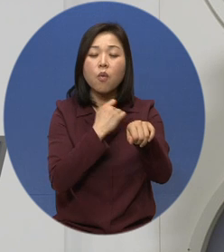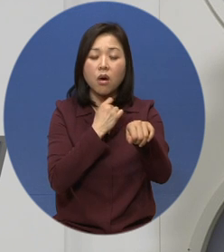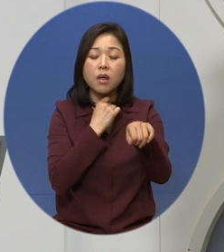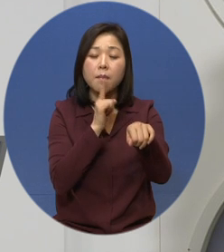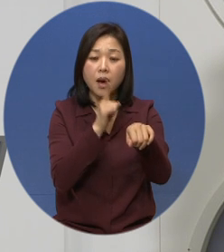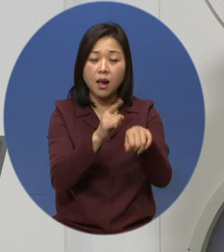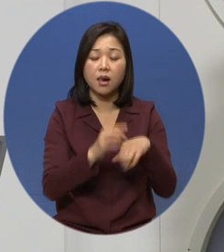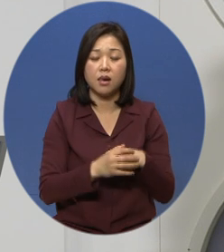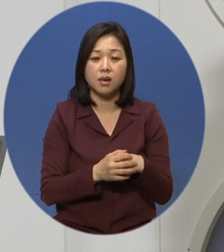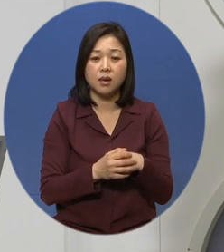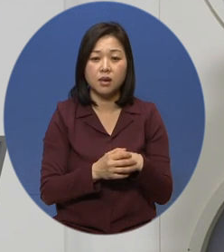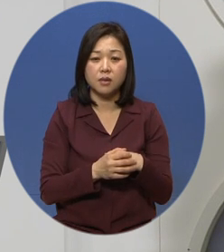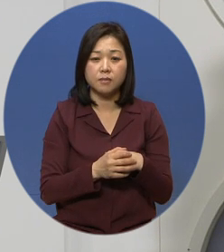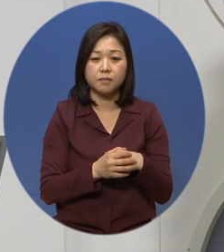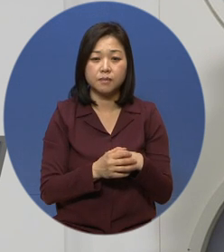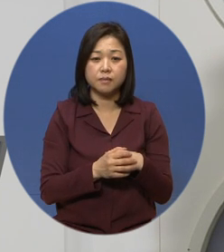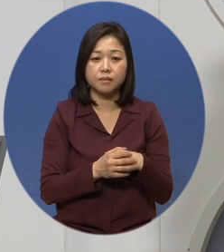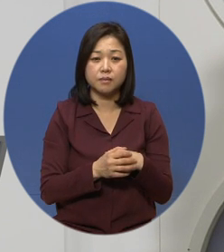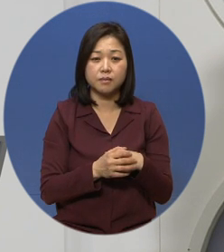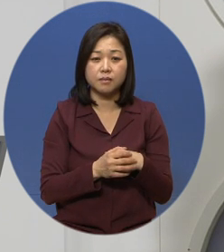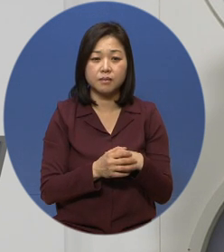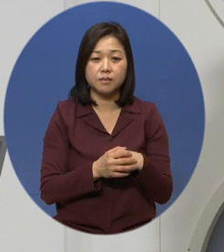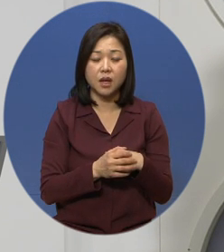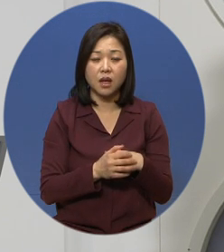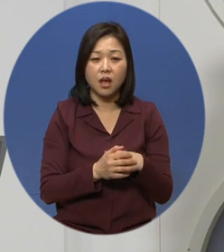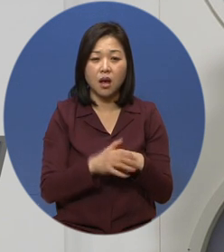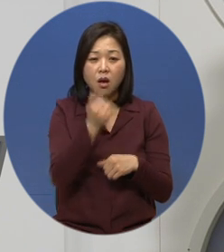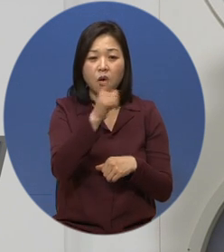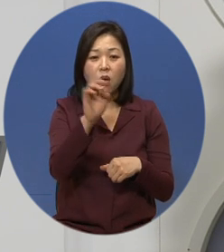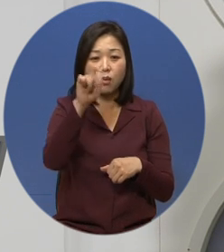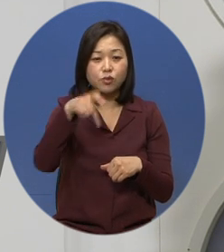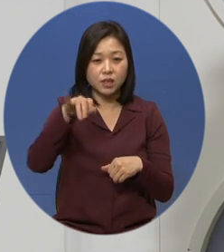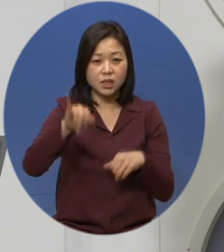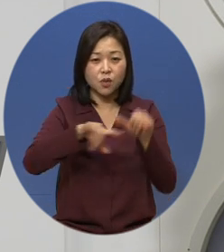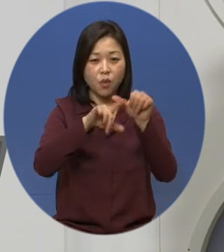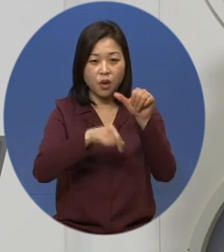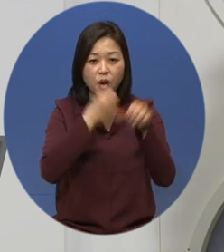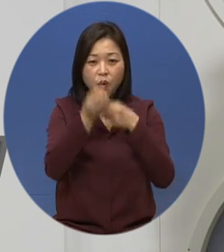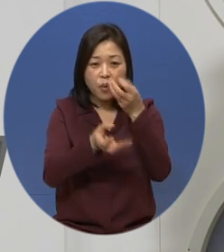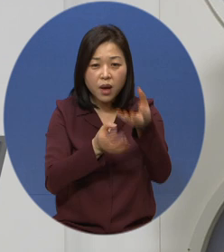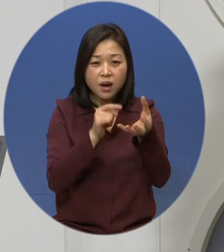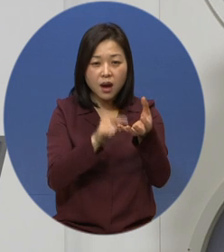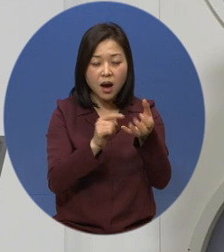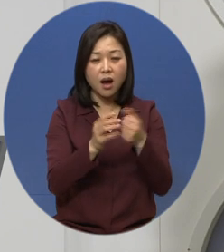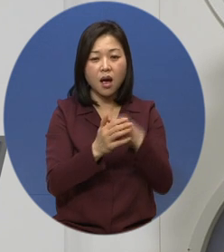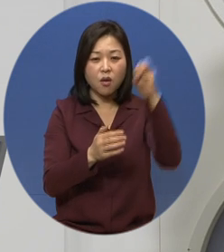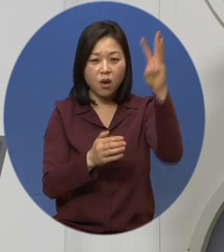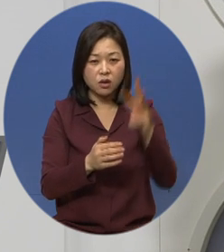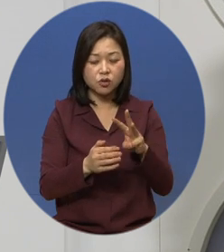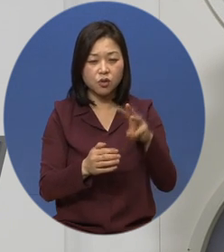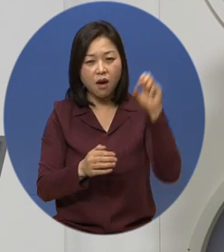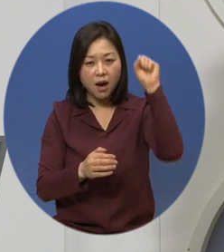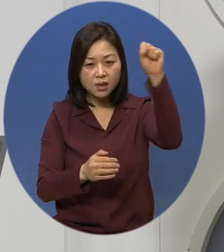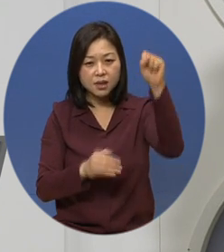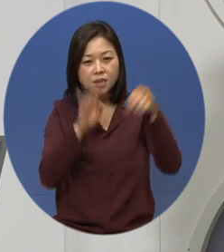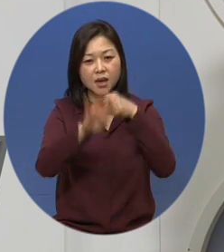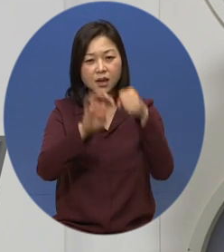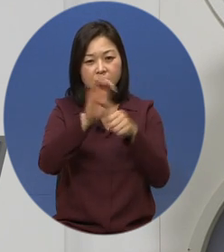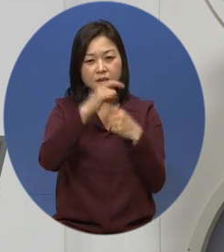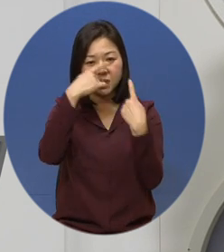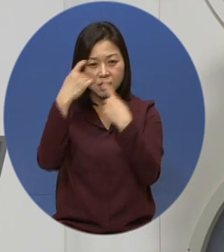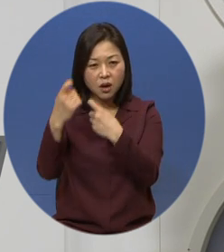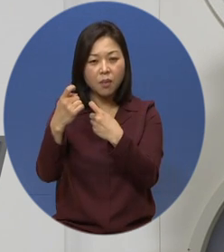여기까지 왔는데 완전히 2 어항 거지 올의 고 애가 광주항쟁 40주년 에